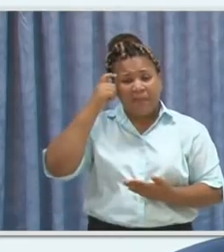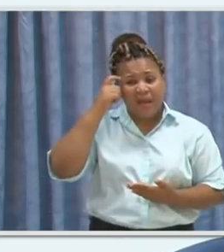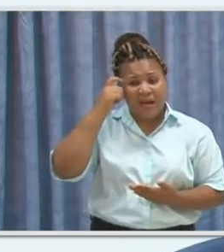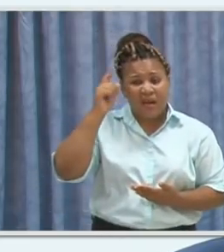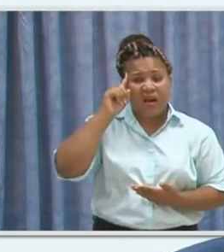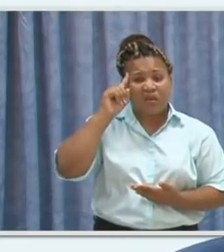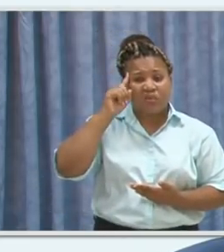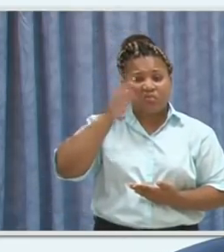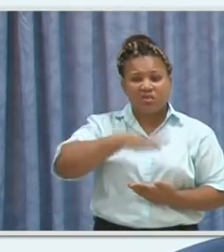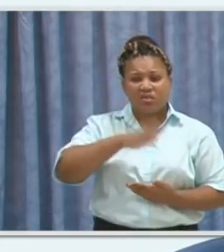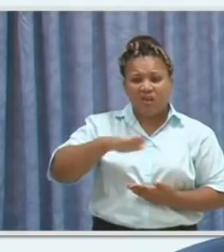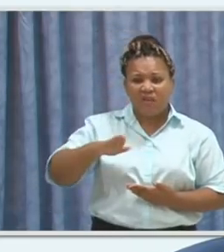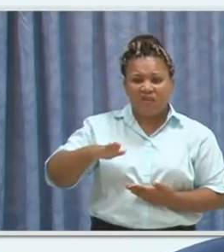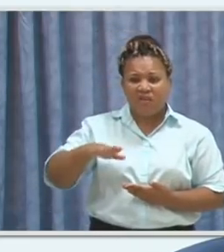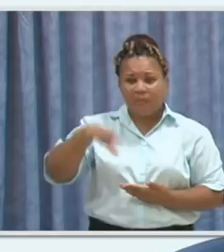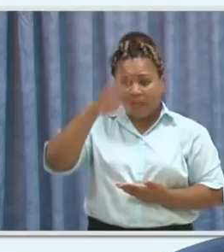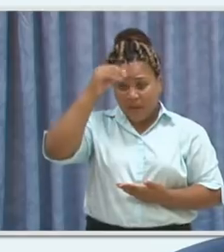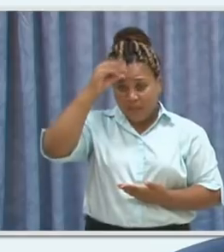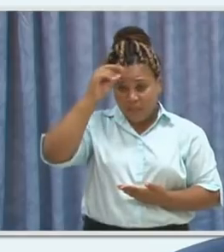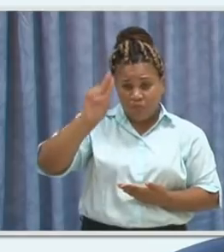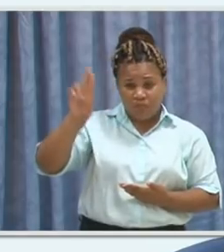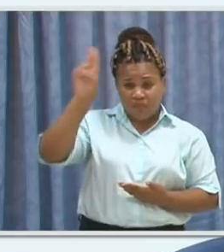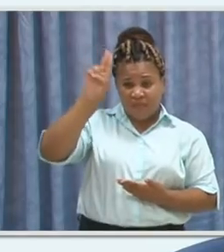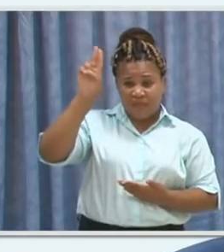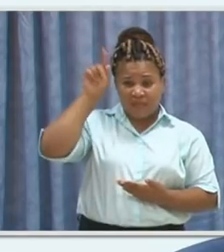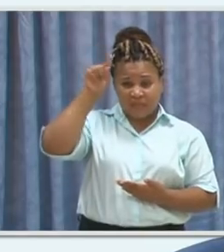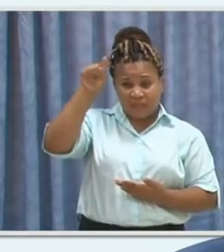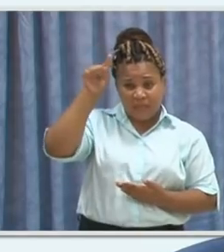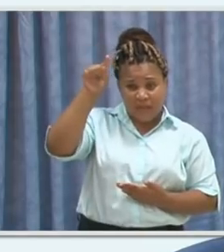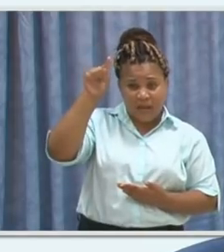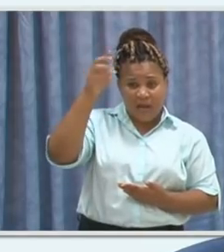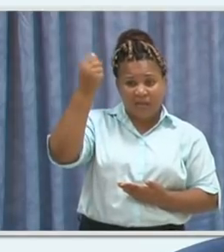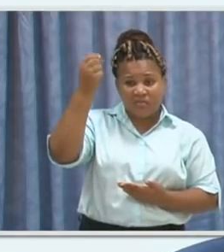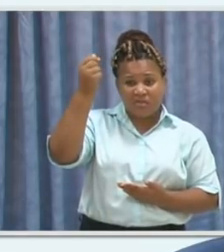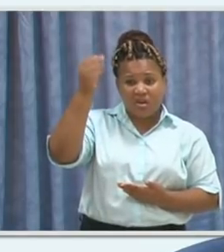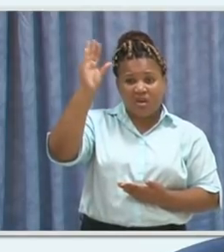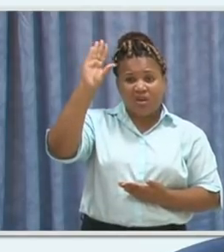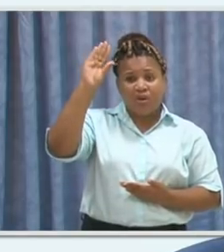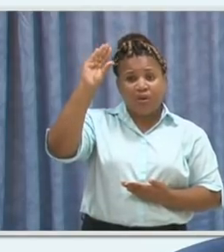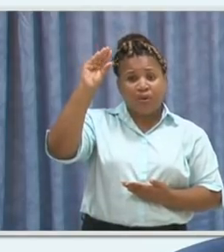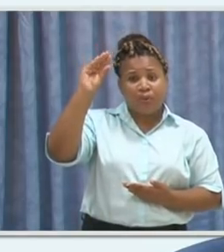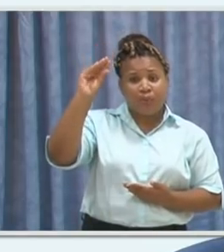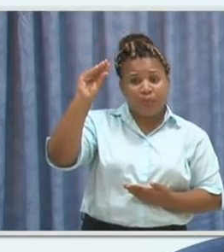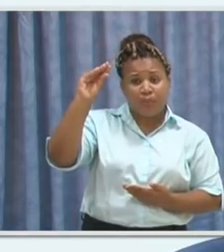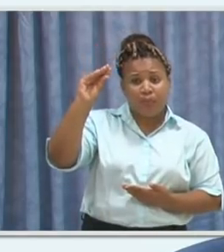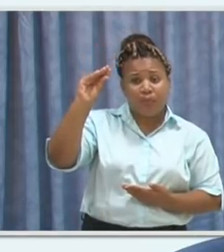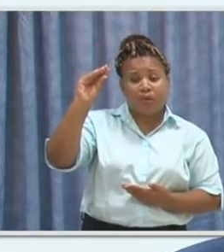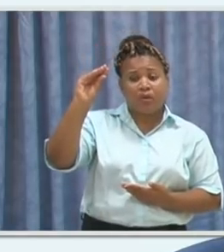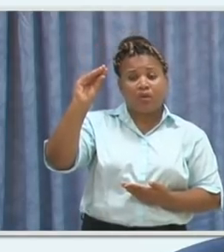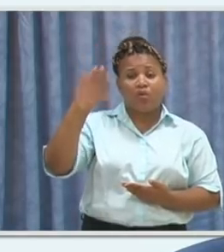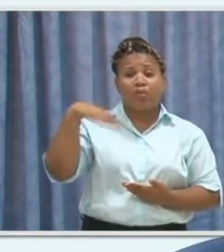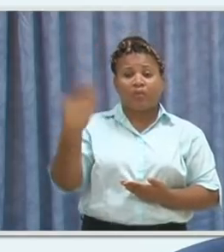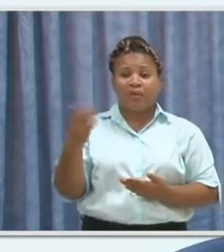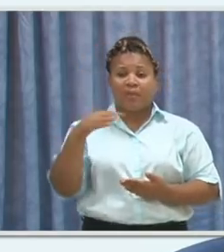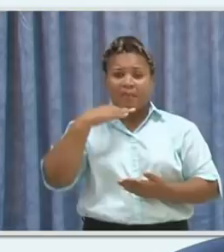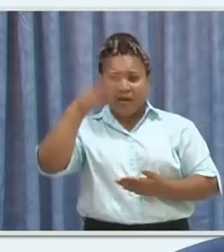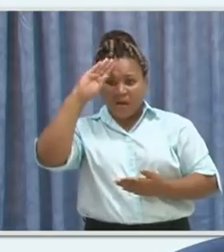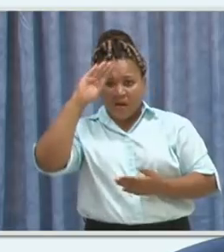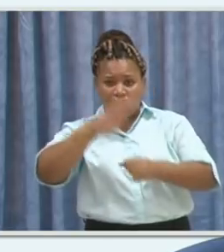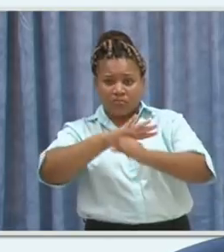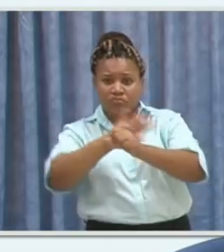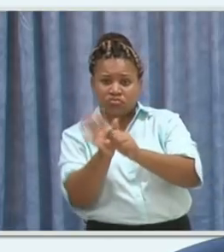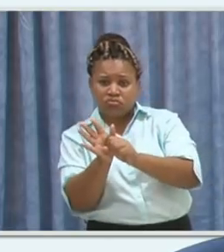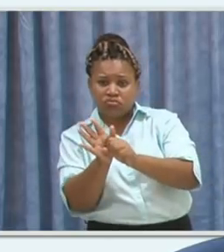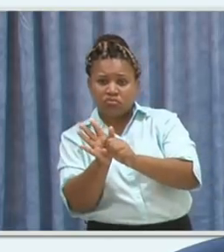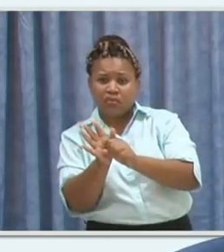qu'il peut-être là ça peut finir si tu as pas tout que côté they want to come back home so